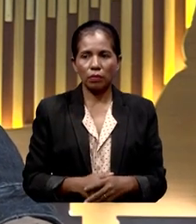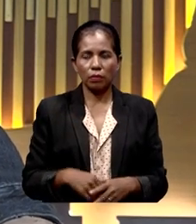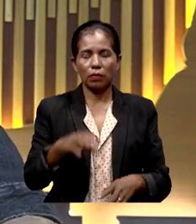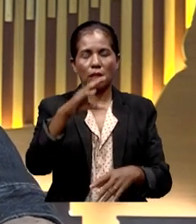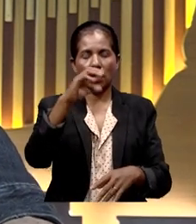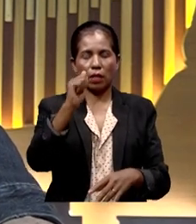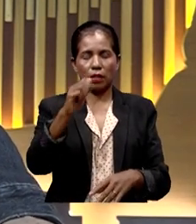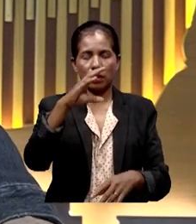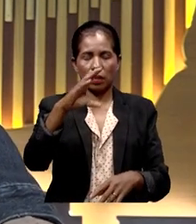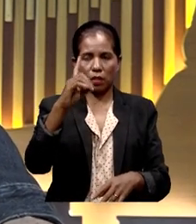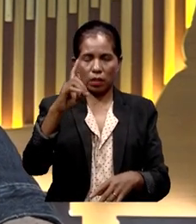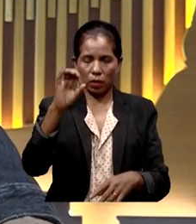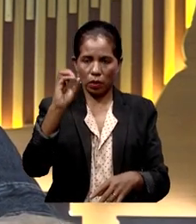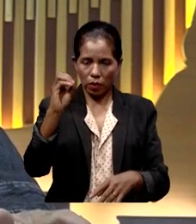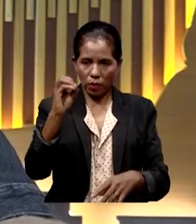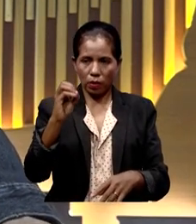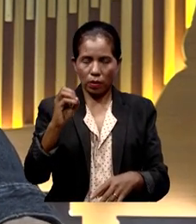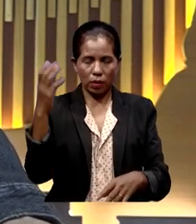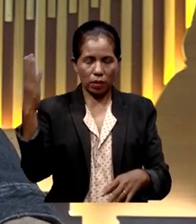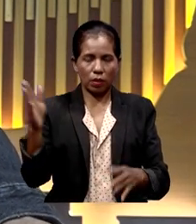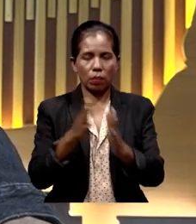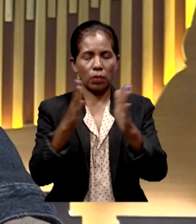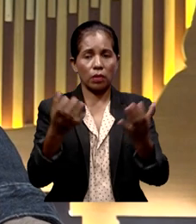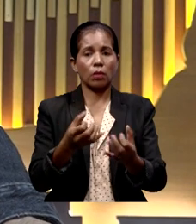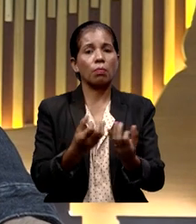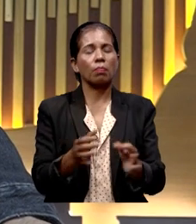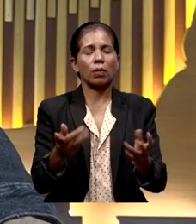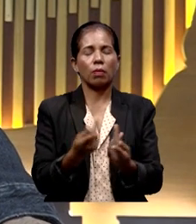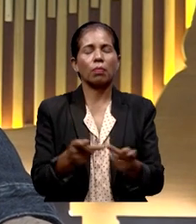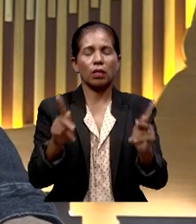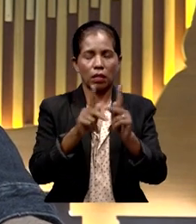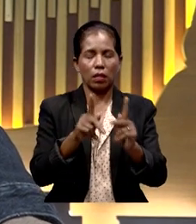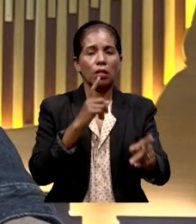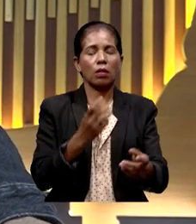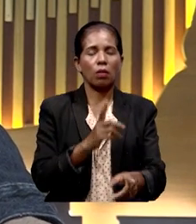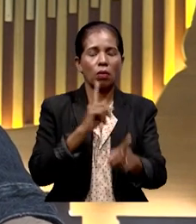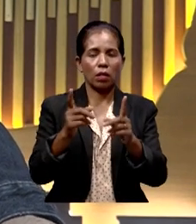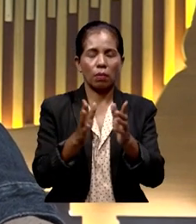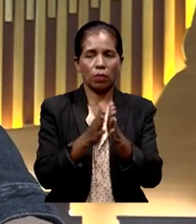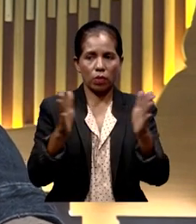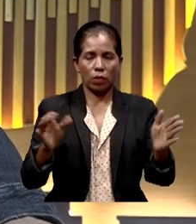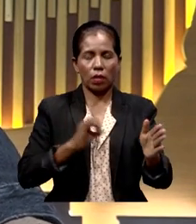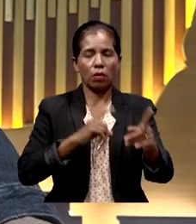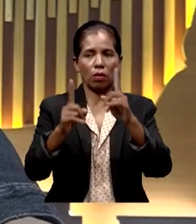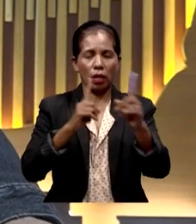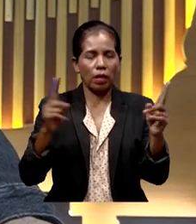ACTU, Australian Council of Trade Unions, che è molto importante, colliamo, ma caso il tempo è per